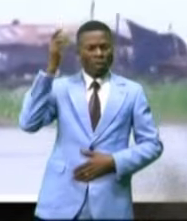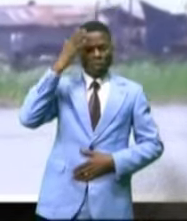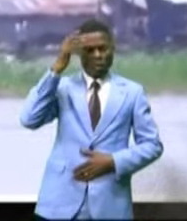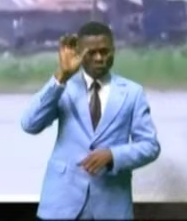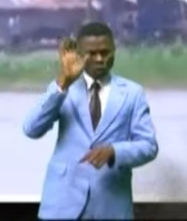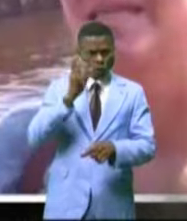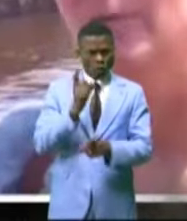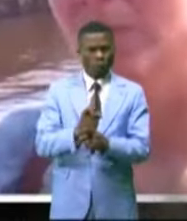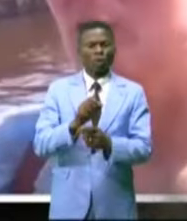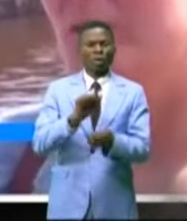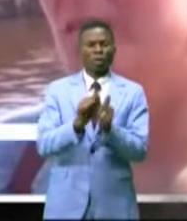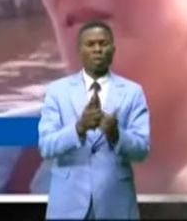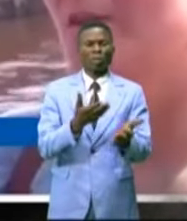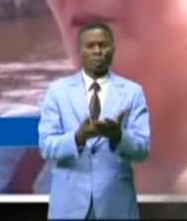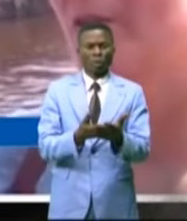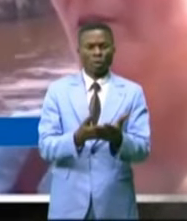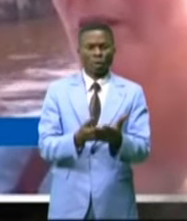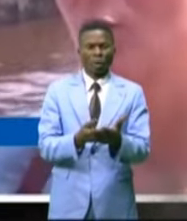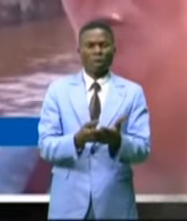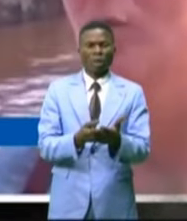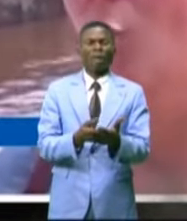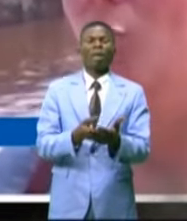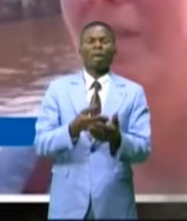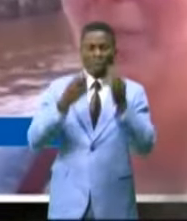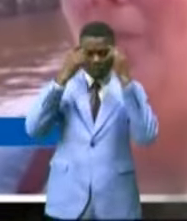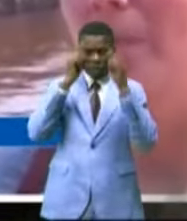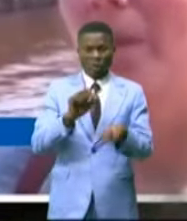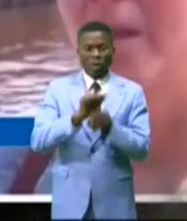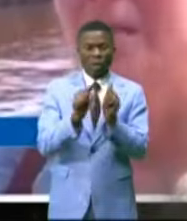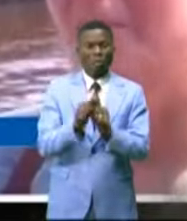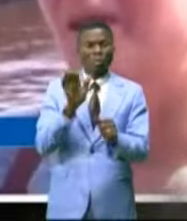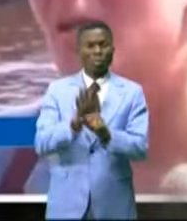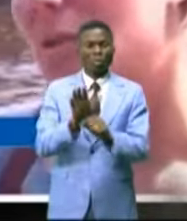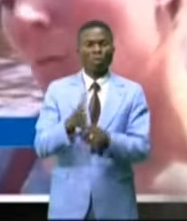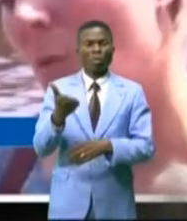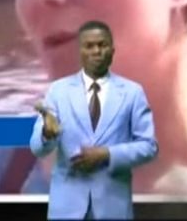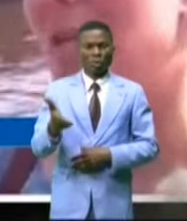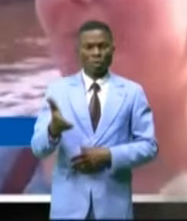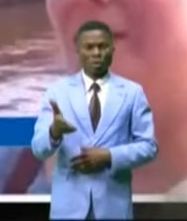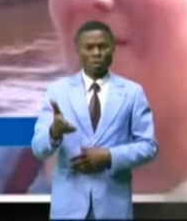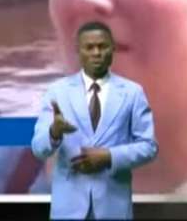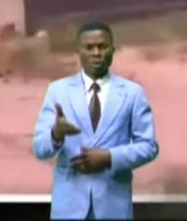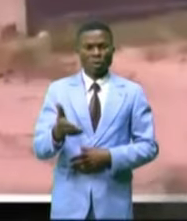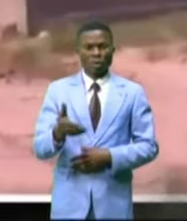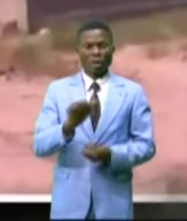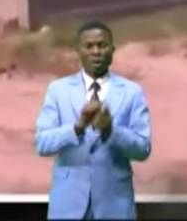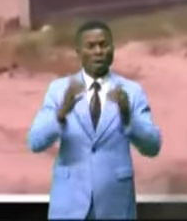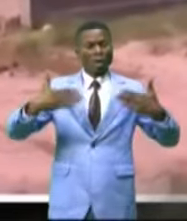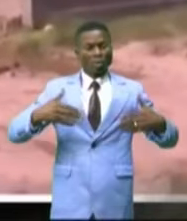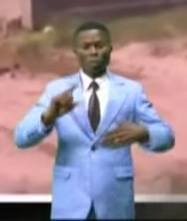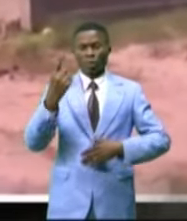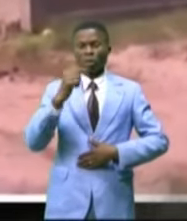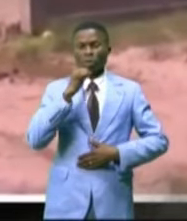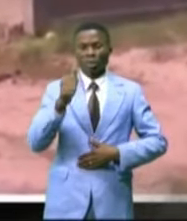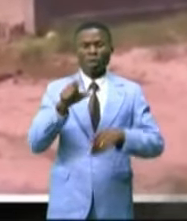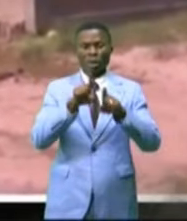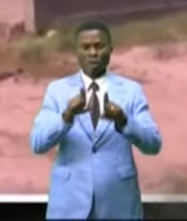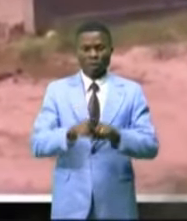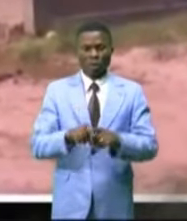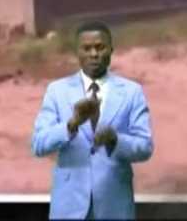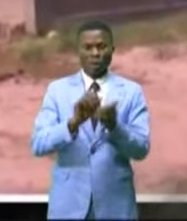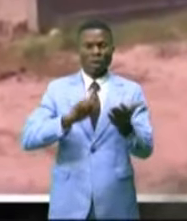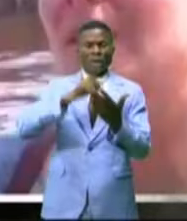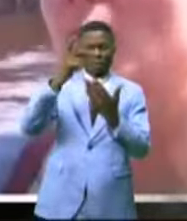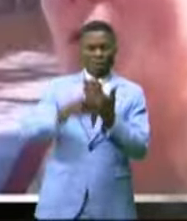matière qui nous disent aussi que que les causes sont multiples ce n'est pas seulement le climat c'est aussi en effet le planning